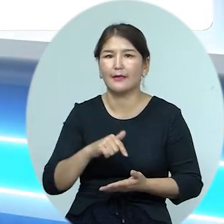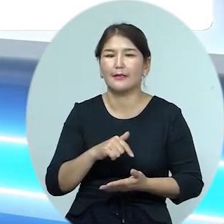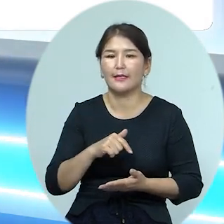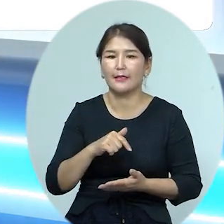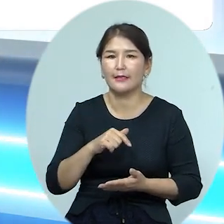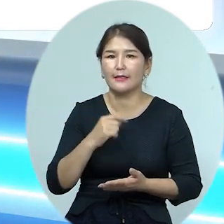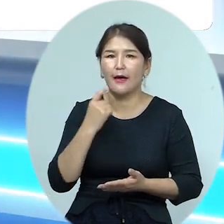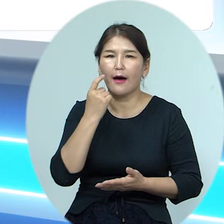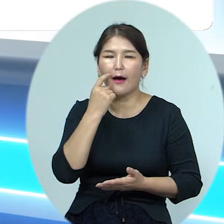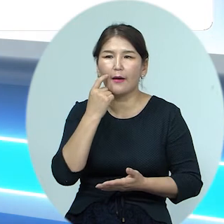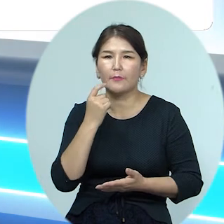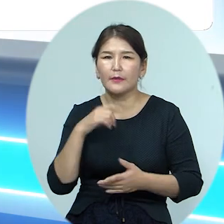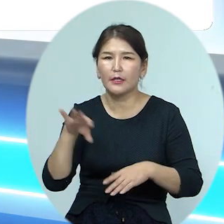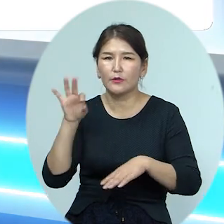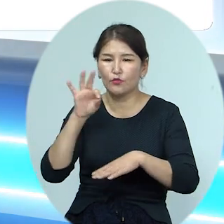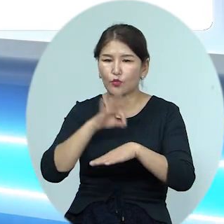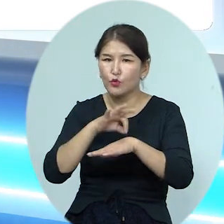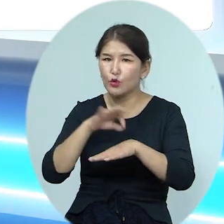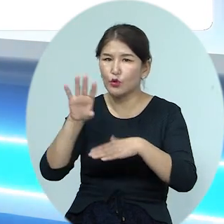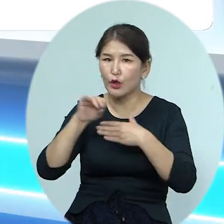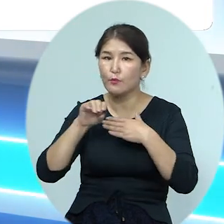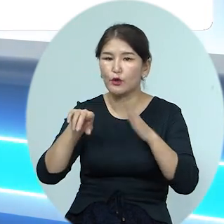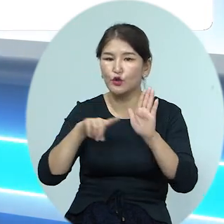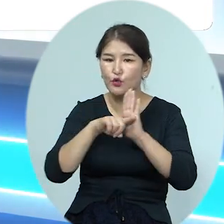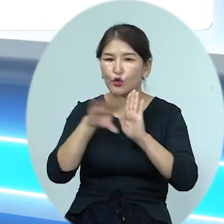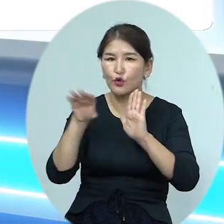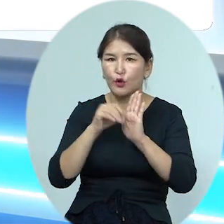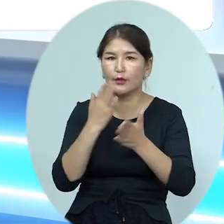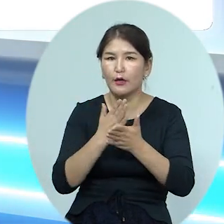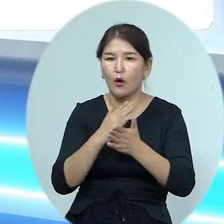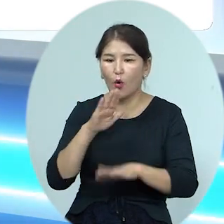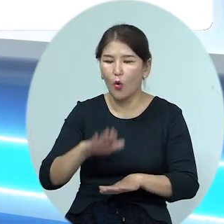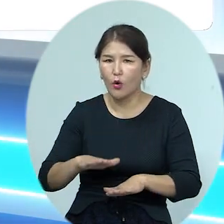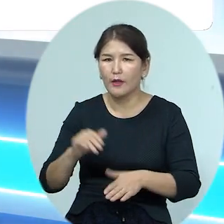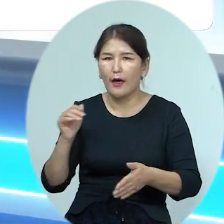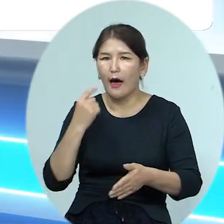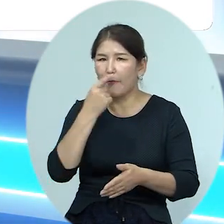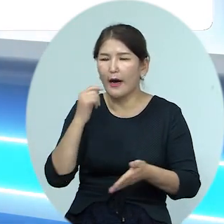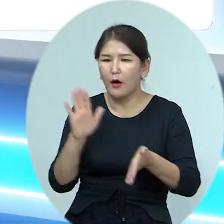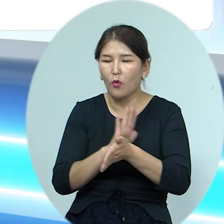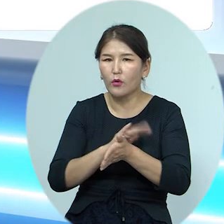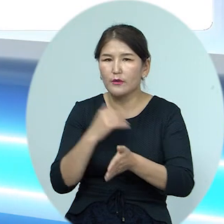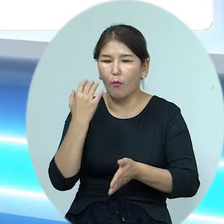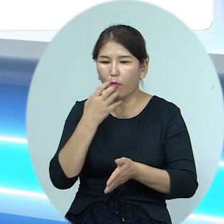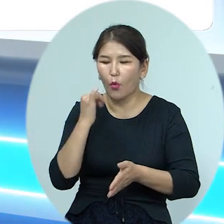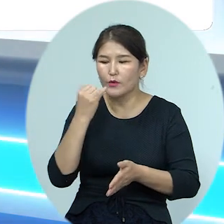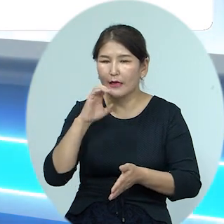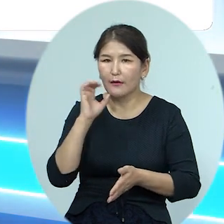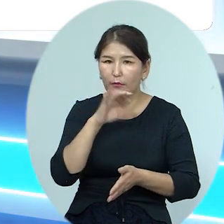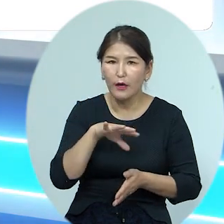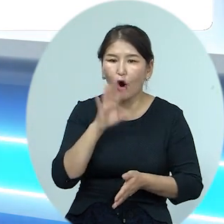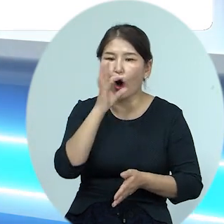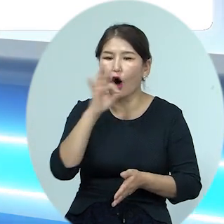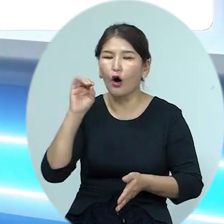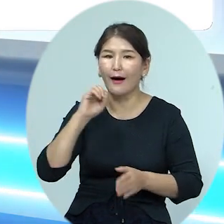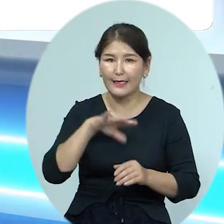салс сэнгэнэх, цочрох одоо сөрөг нөлөө үзүүлдэг учраас хүүхэд амаа хурдан зайлахын тулд оогоо хурдан гаргаж хайдаг